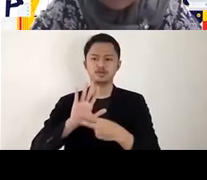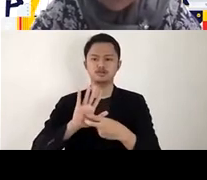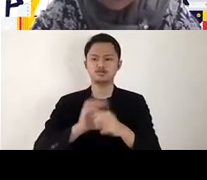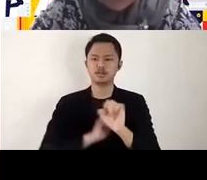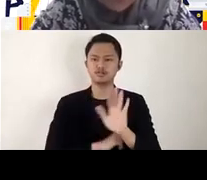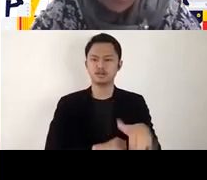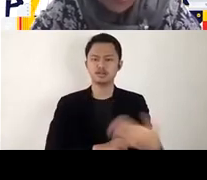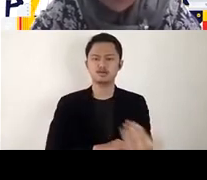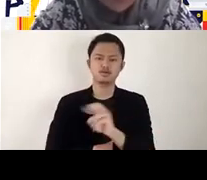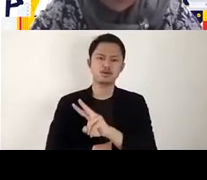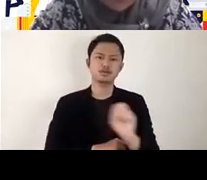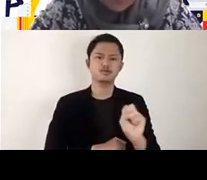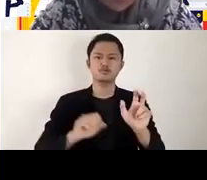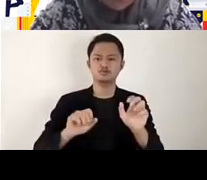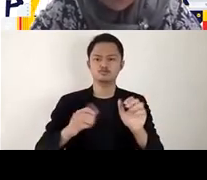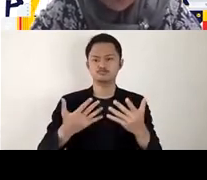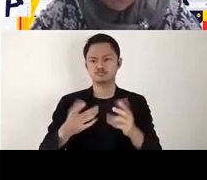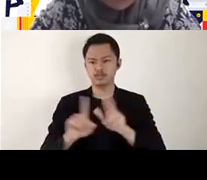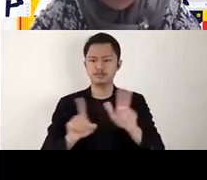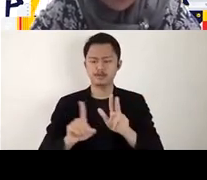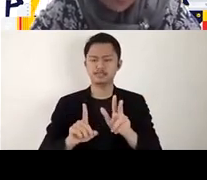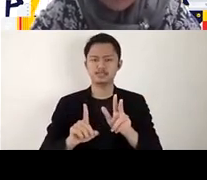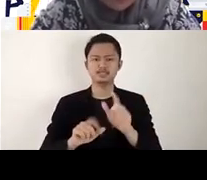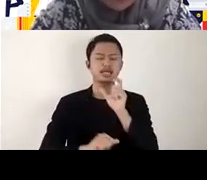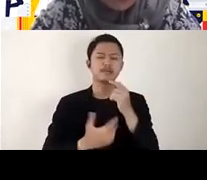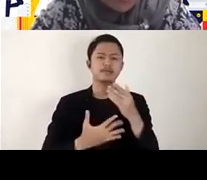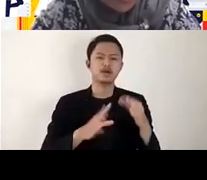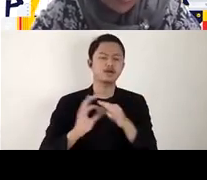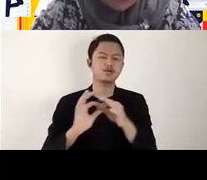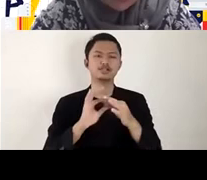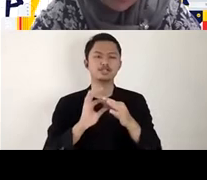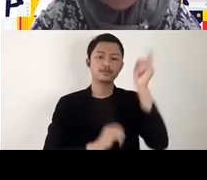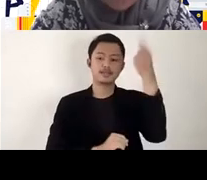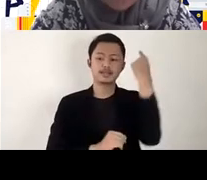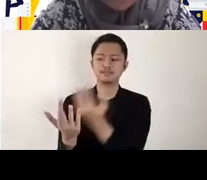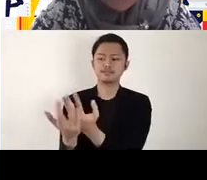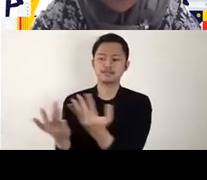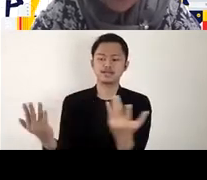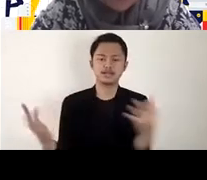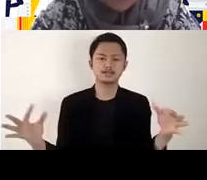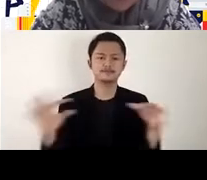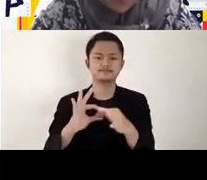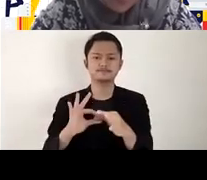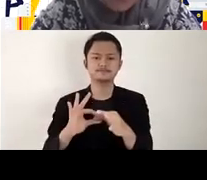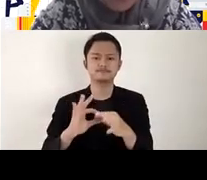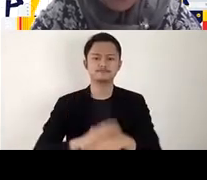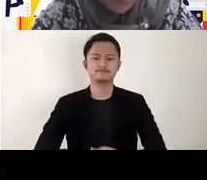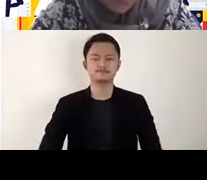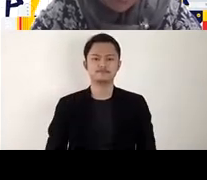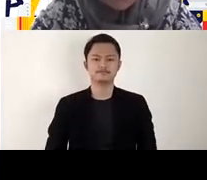2018 ini semuanya diwujudkan dalam respon kolaboratif antara pemerintah dan masyarakat dan dan